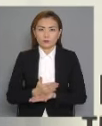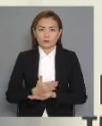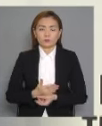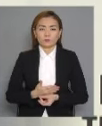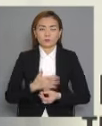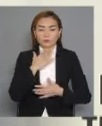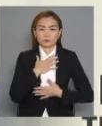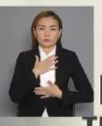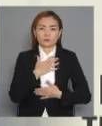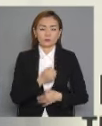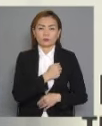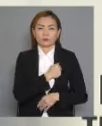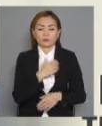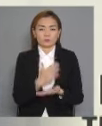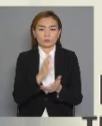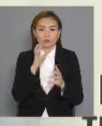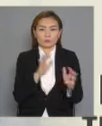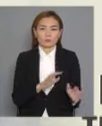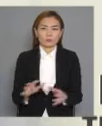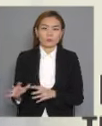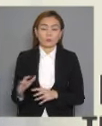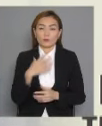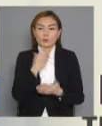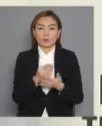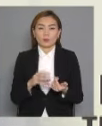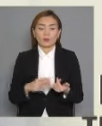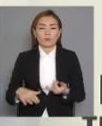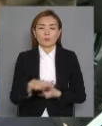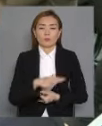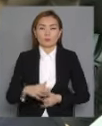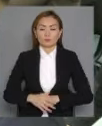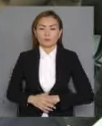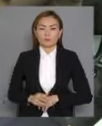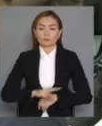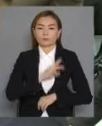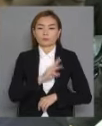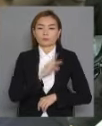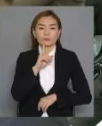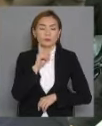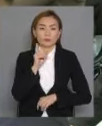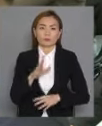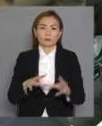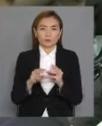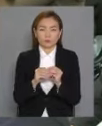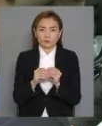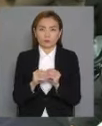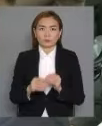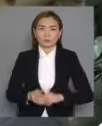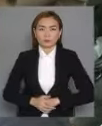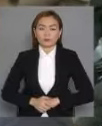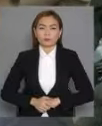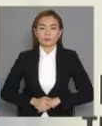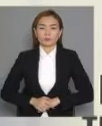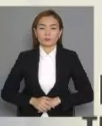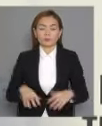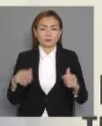ортаға деген жанашырлығы бар, көзі ашық көкірегі қойып, жастарымыз